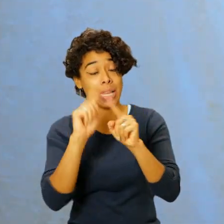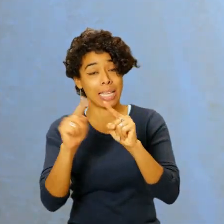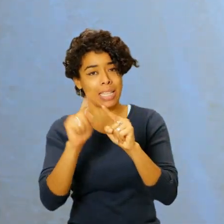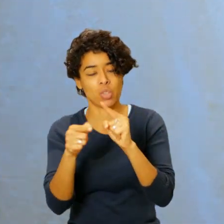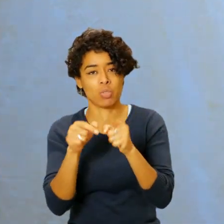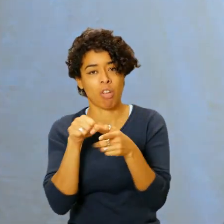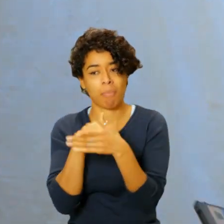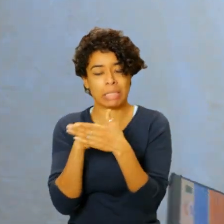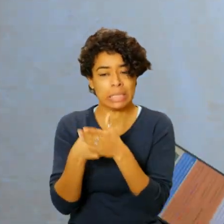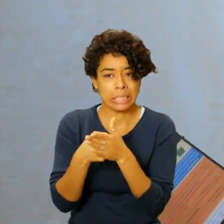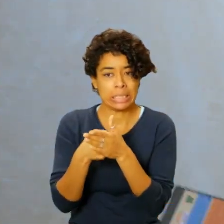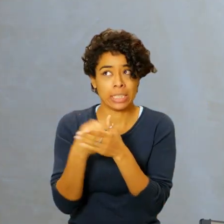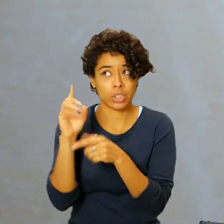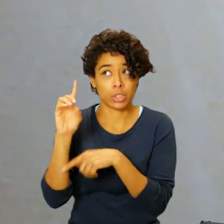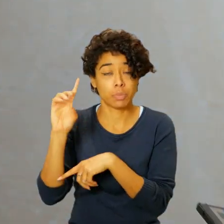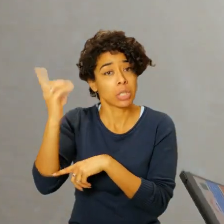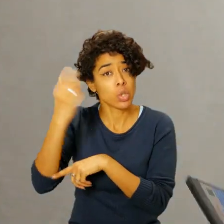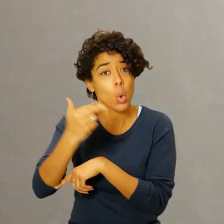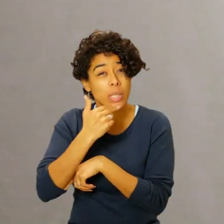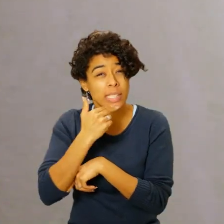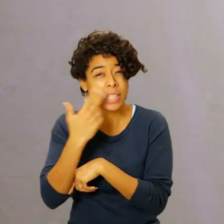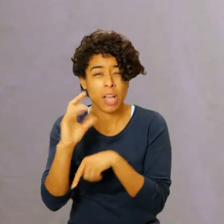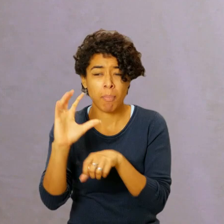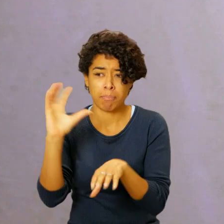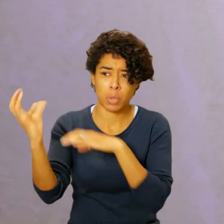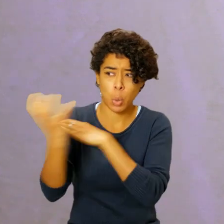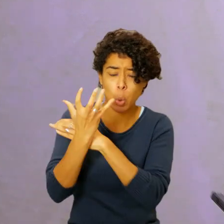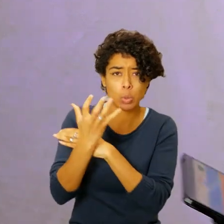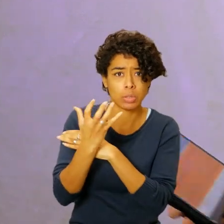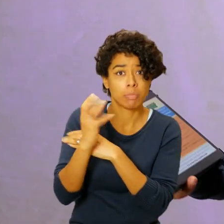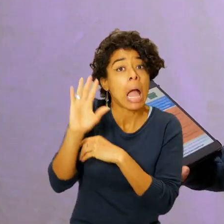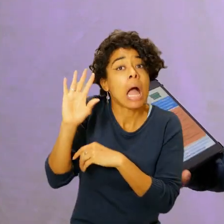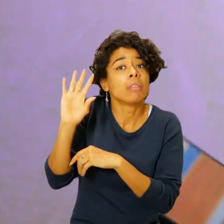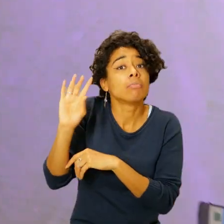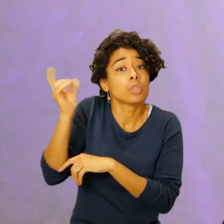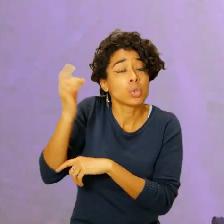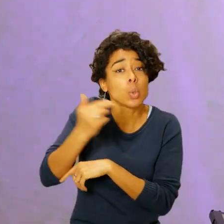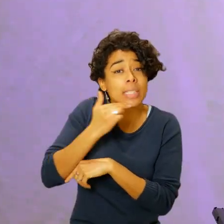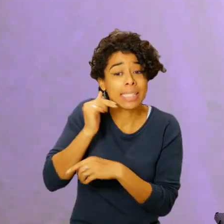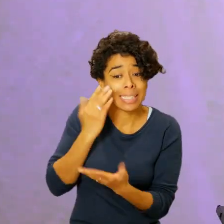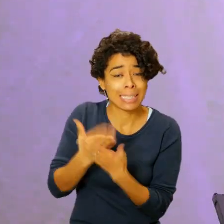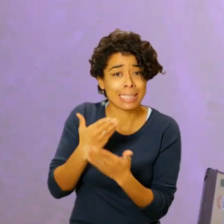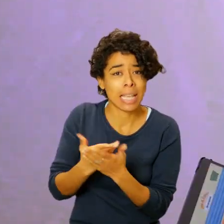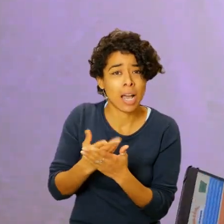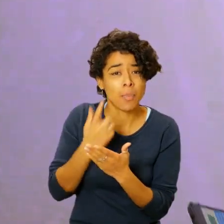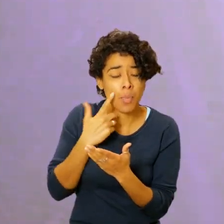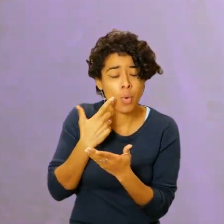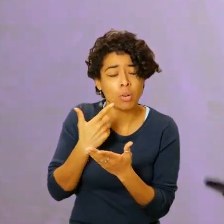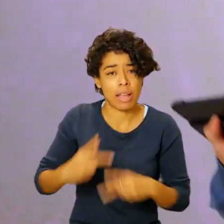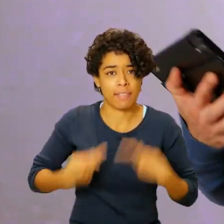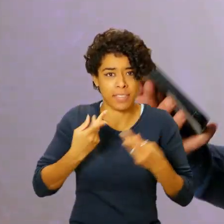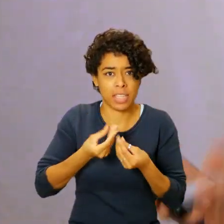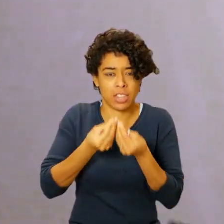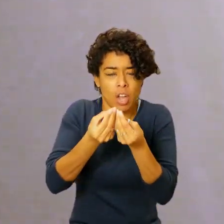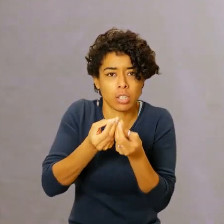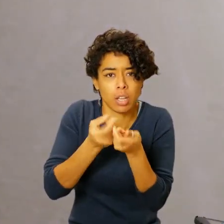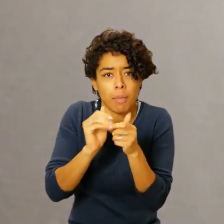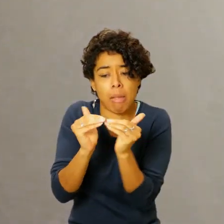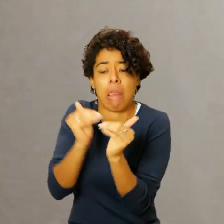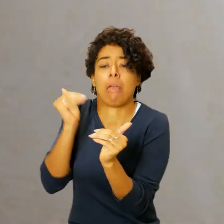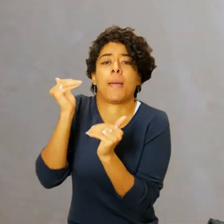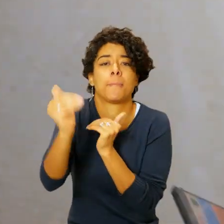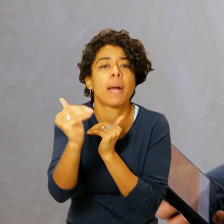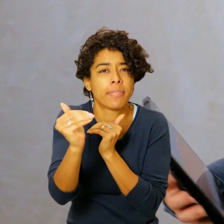des contraintes que Dieu va utiliser, des oppositions, qui vont être là dans ta vie pour te pousser à passer à une autre